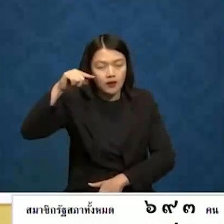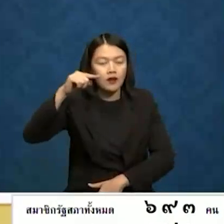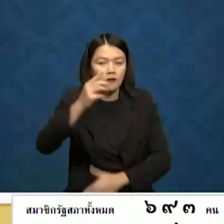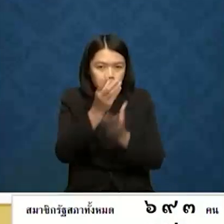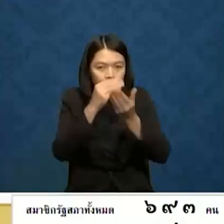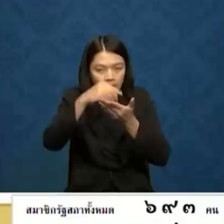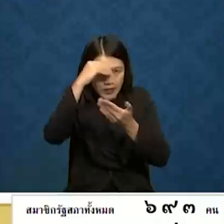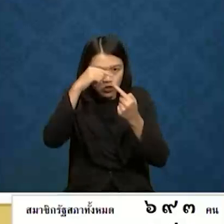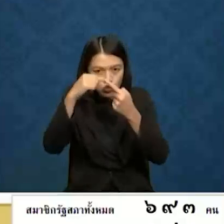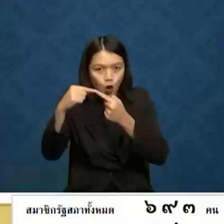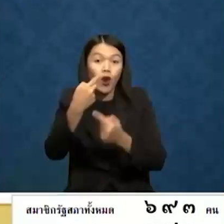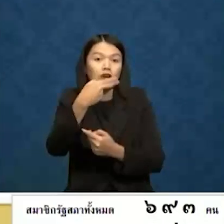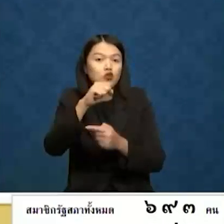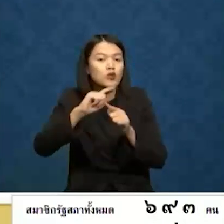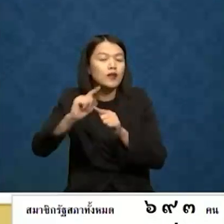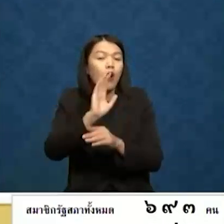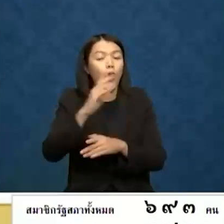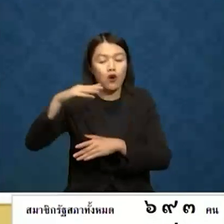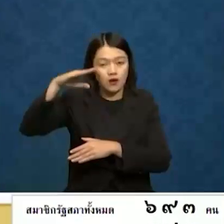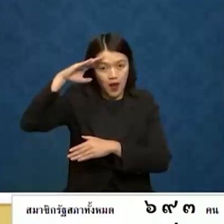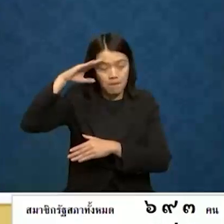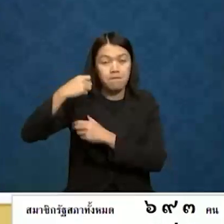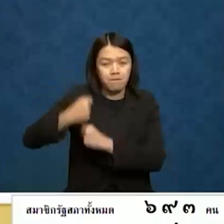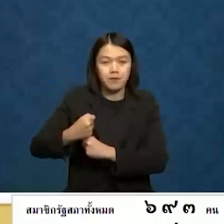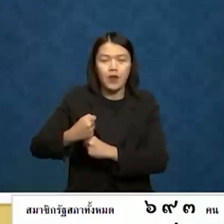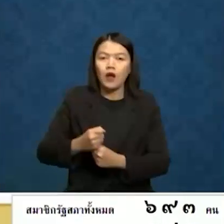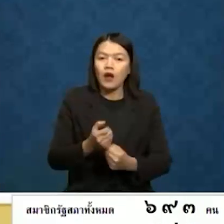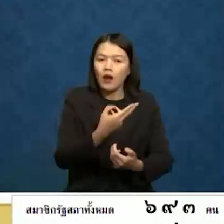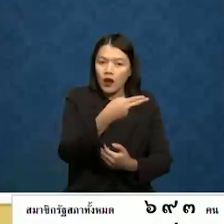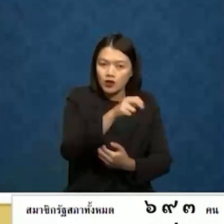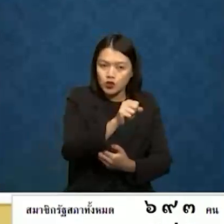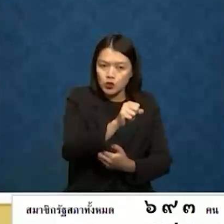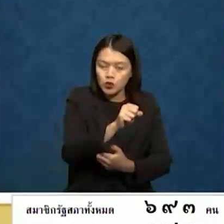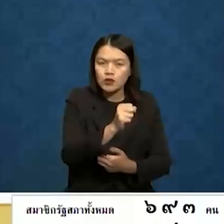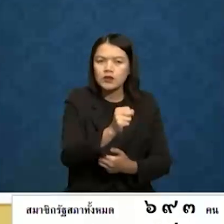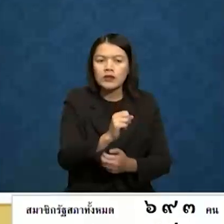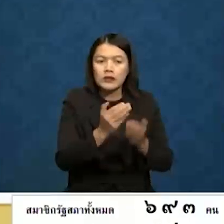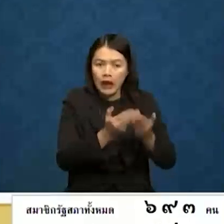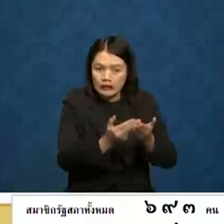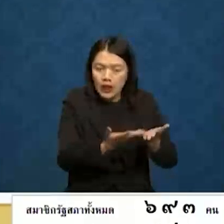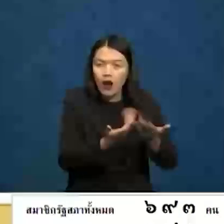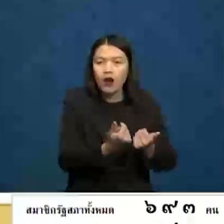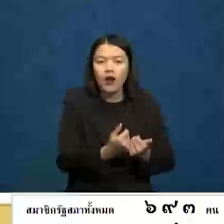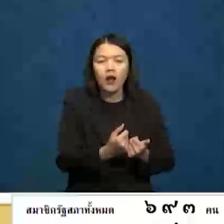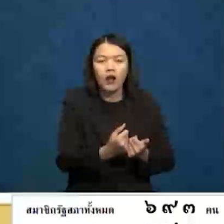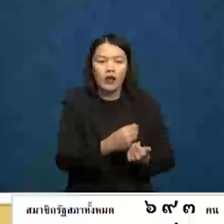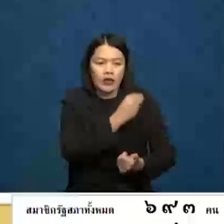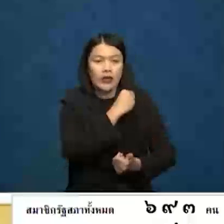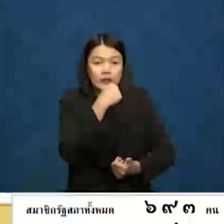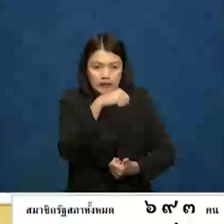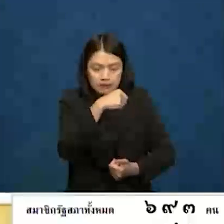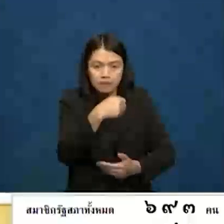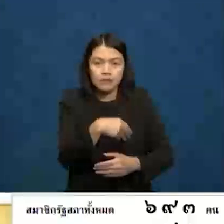เรียนต่อในหลักสูตรต่างๆของกองทัพไม่ว่าจะเป็นหลักสูตรของจ่าทหารเรือหลักสูตรใน10ของทห